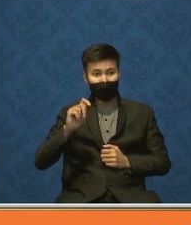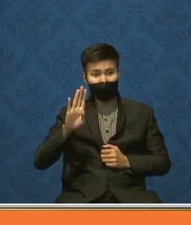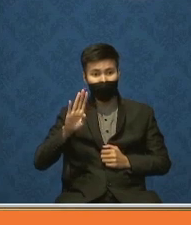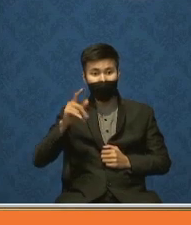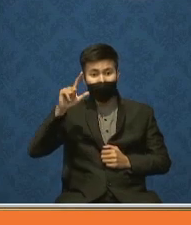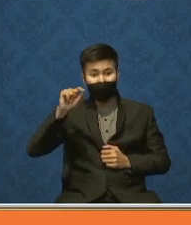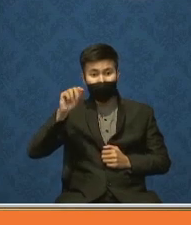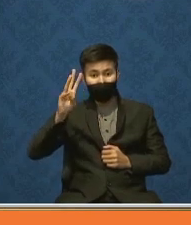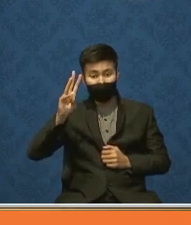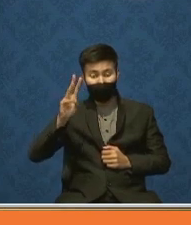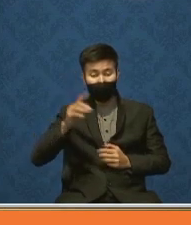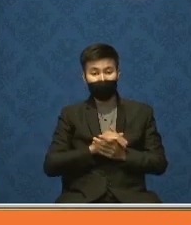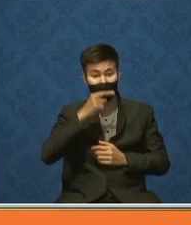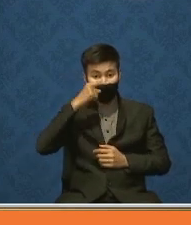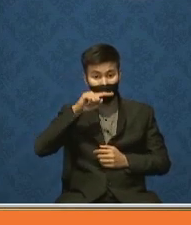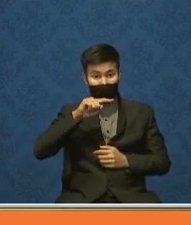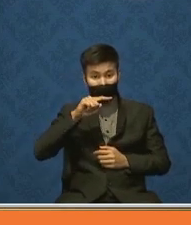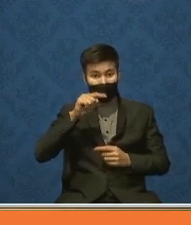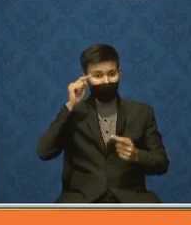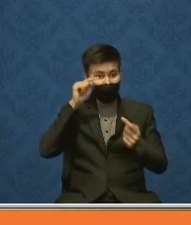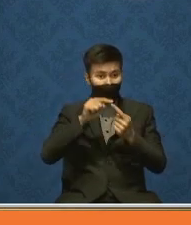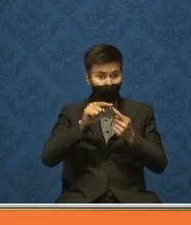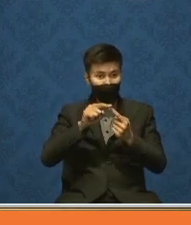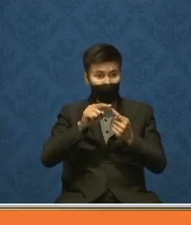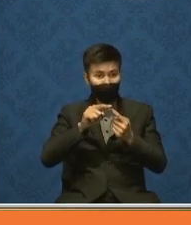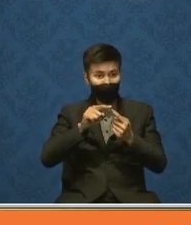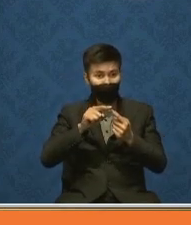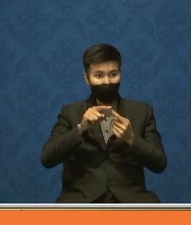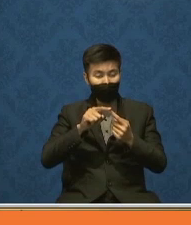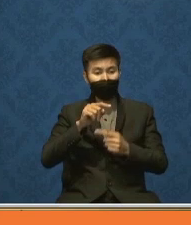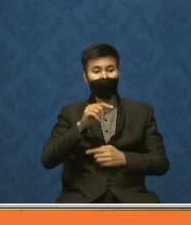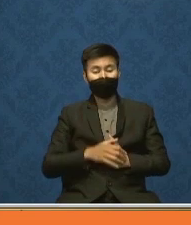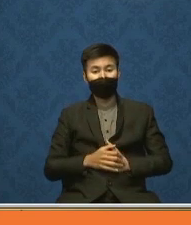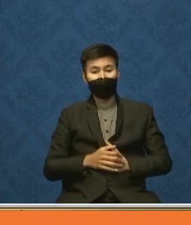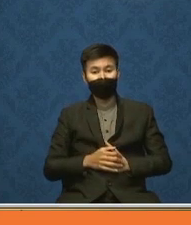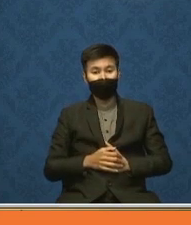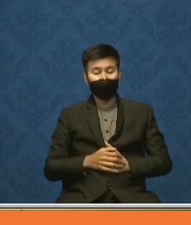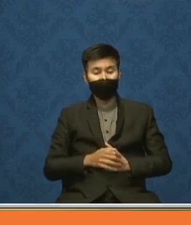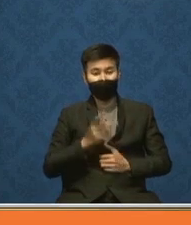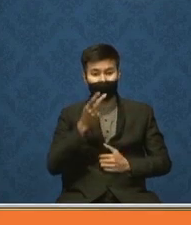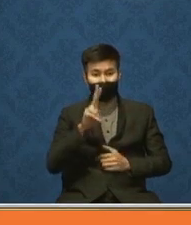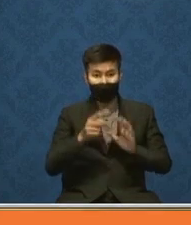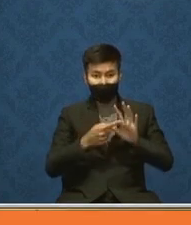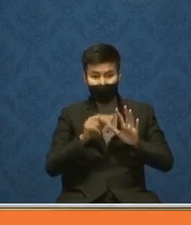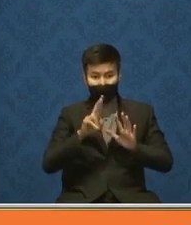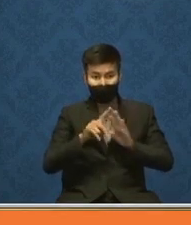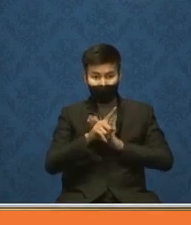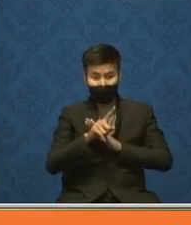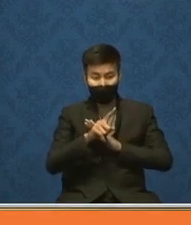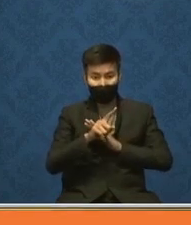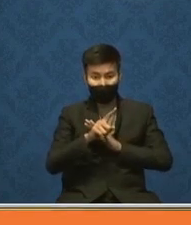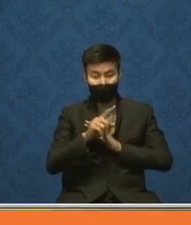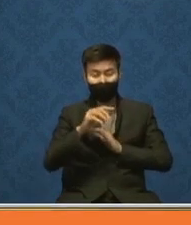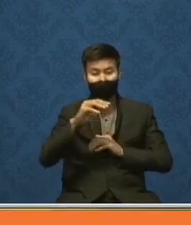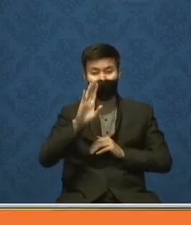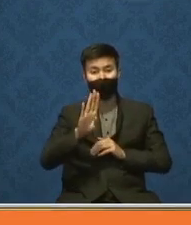ไม่มีงบประมาณที่สะท้อนเลยครับว่าประเทศไทยเนี่ยจะบรรลุเป้าหมาย Net Zero หรือคาร์บอนเป็นศูนย์ได้อย่างไรนะครับเข้าไปดูแผนงานยุทธศาสตร์รองรับการเปลี่ยน